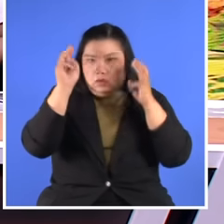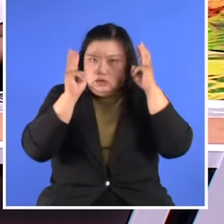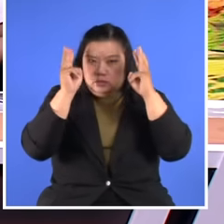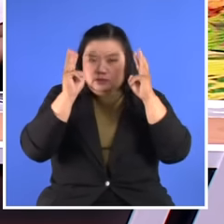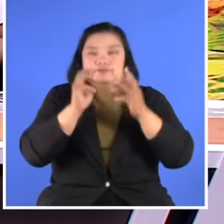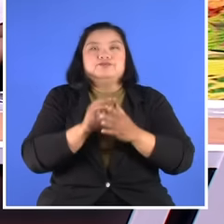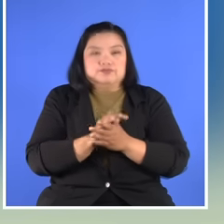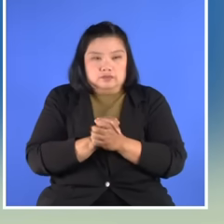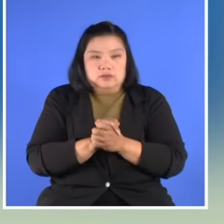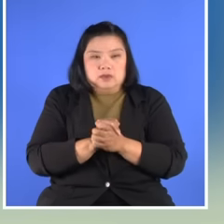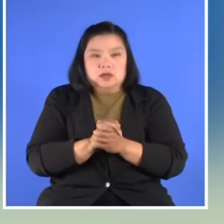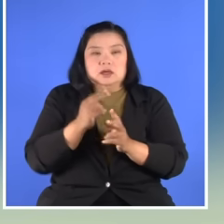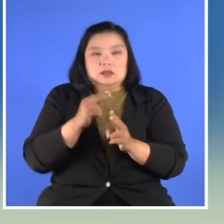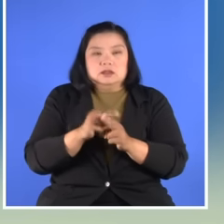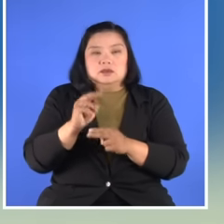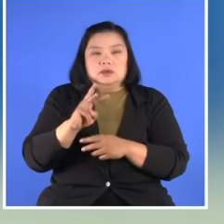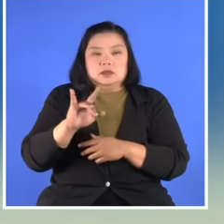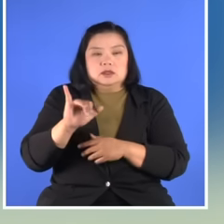พันตำรวจเอก